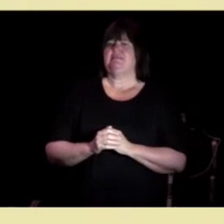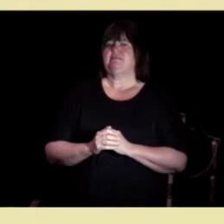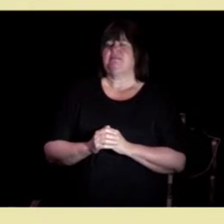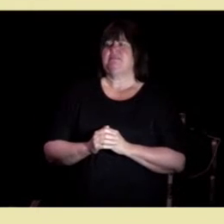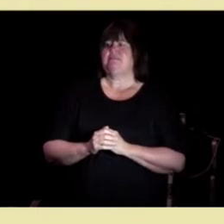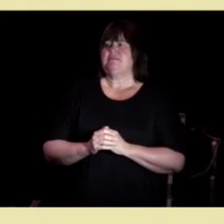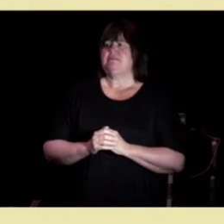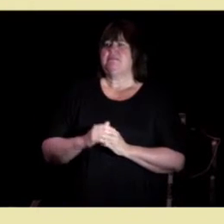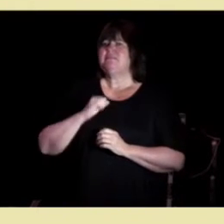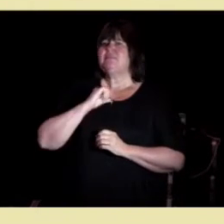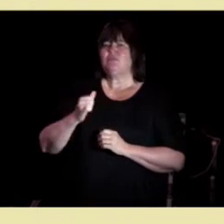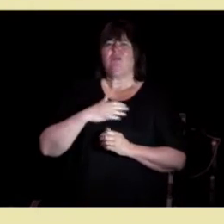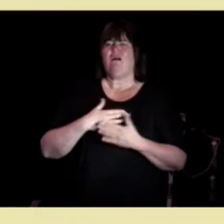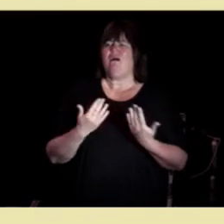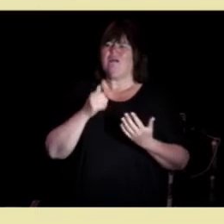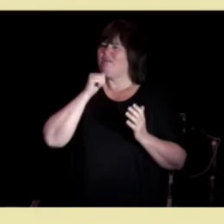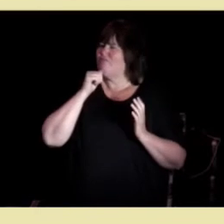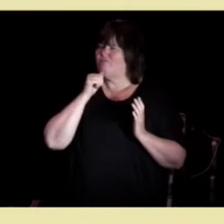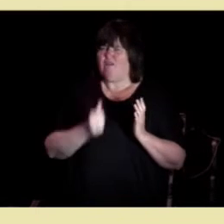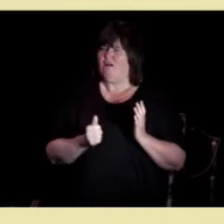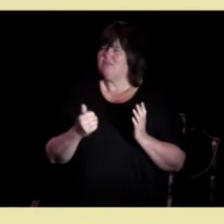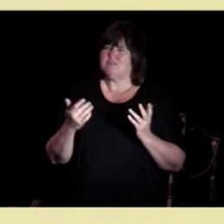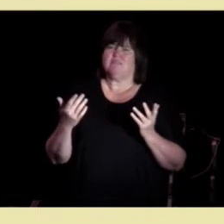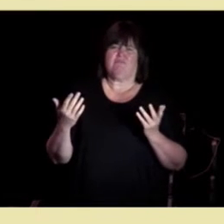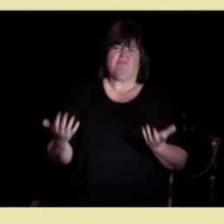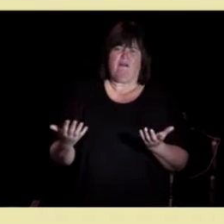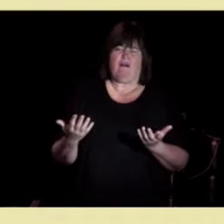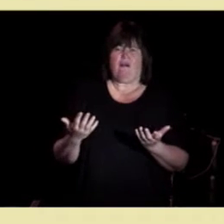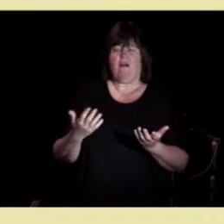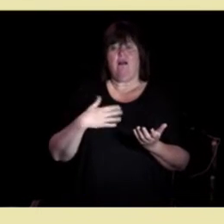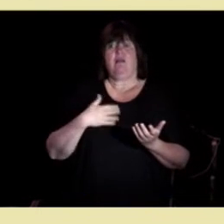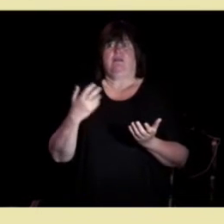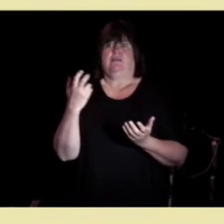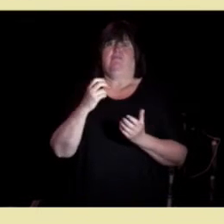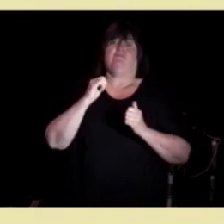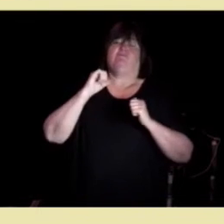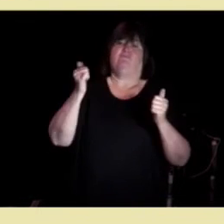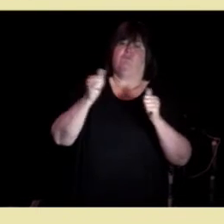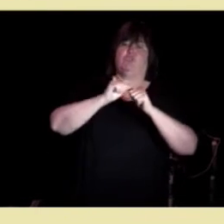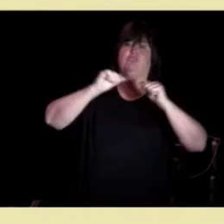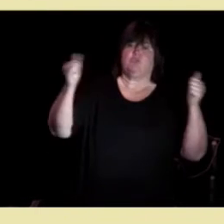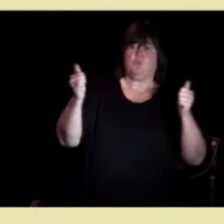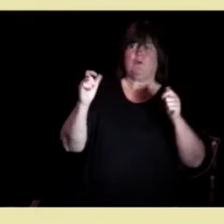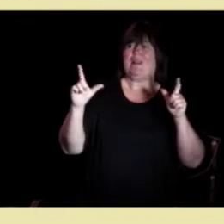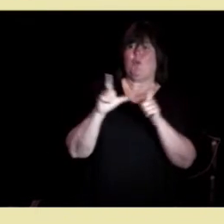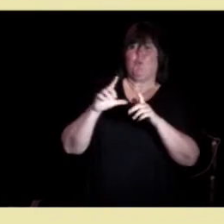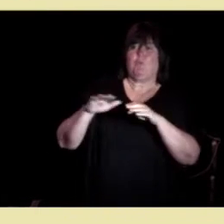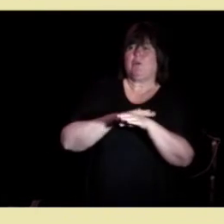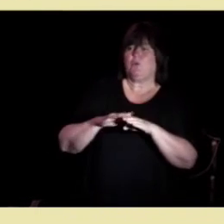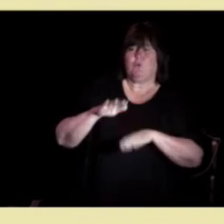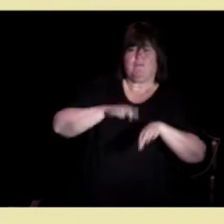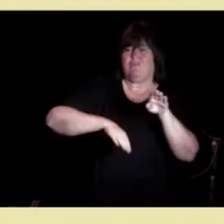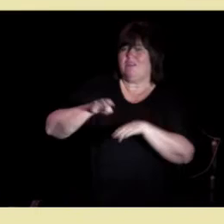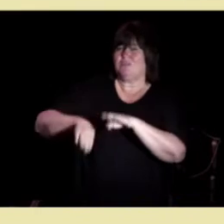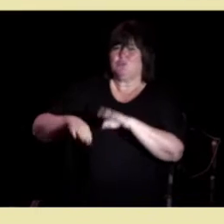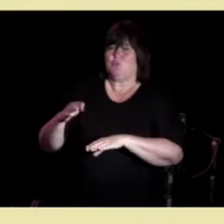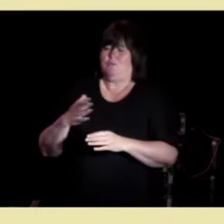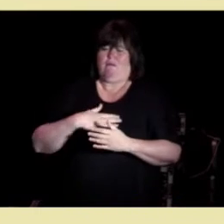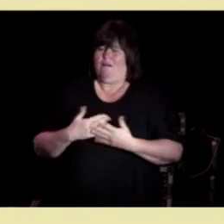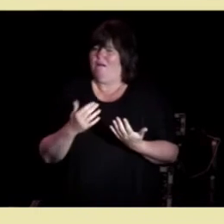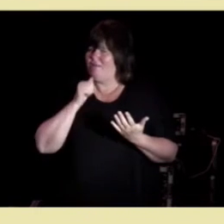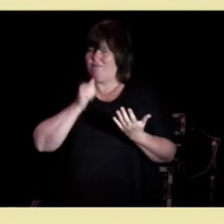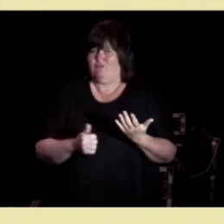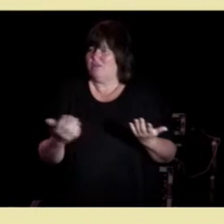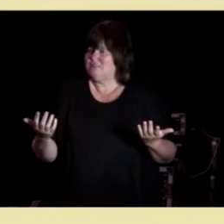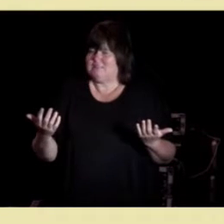Det finnes selvfølgelig ingen fasit på hva som for stor eller ubegrunnet variasjon.